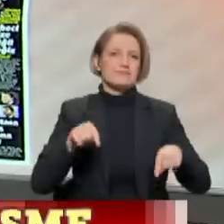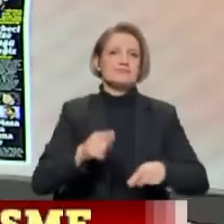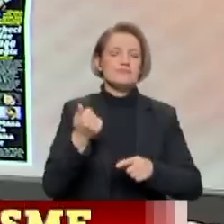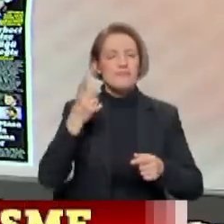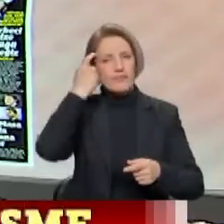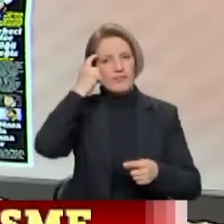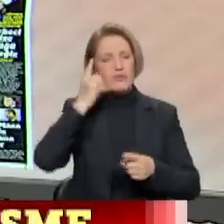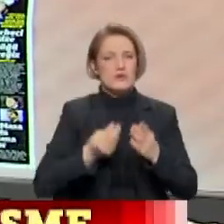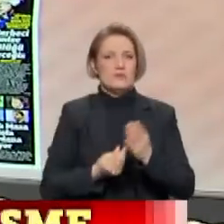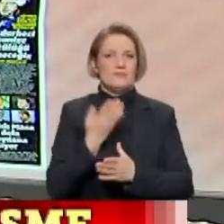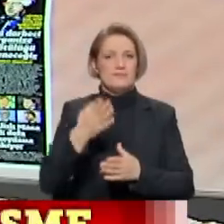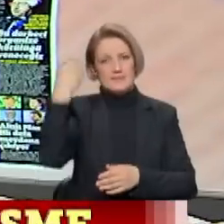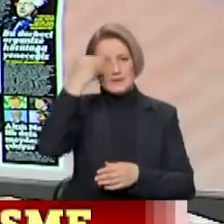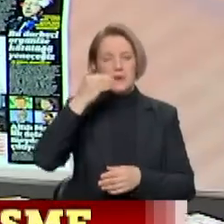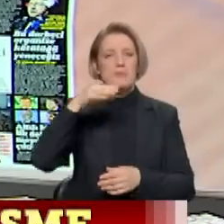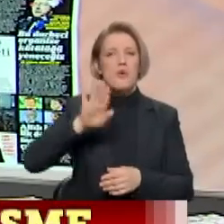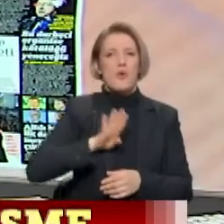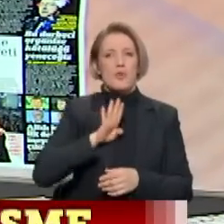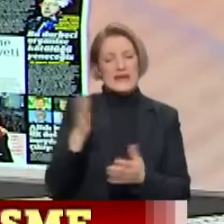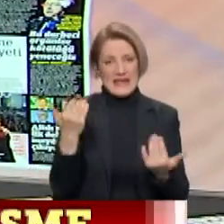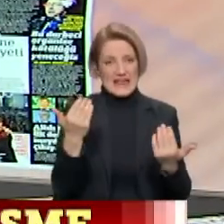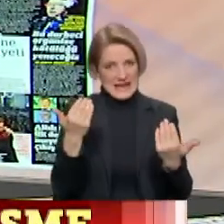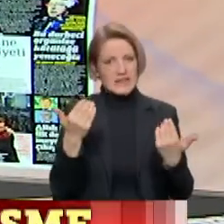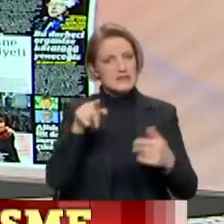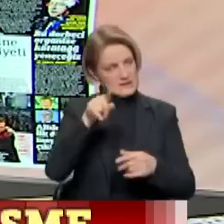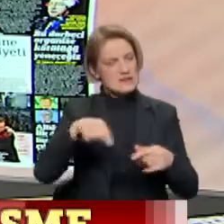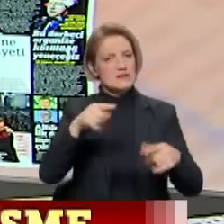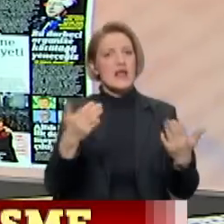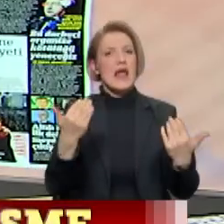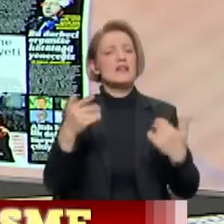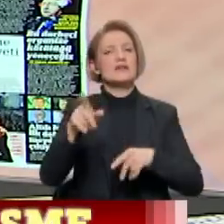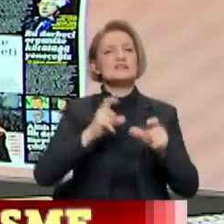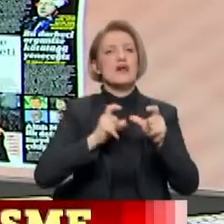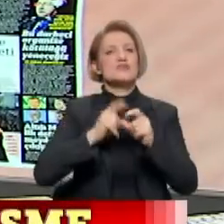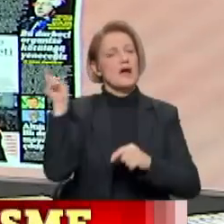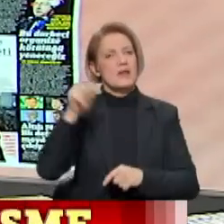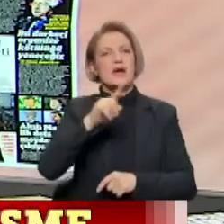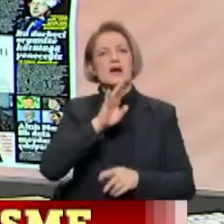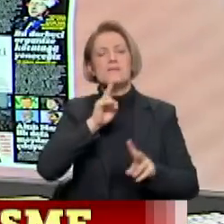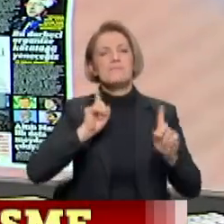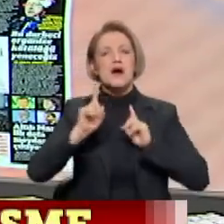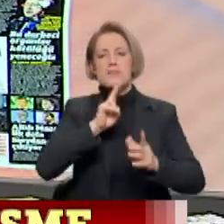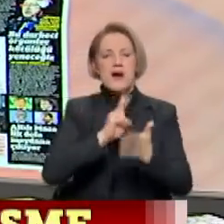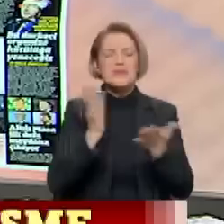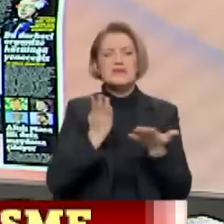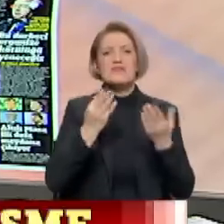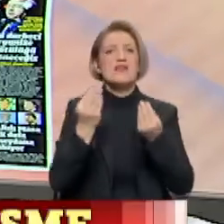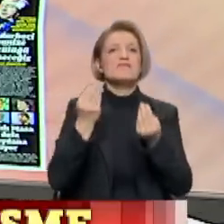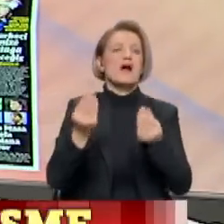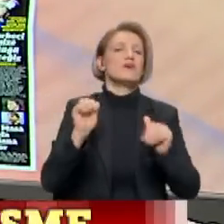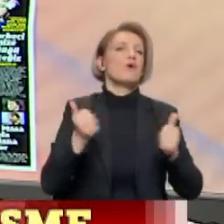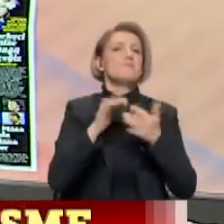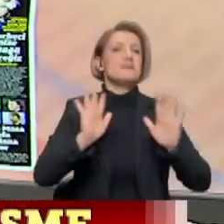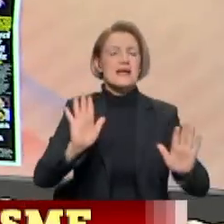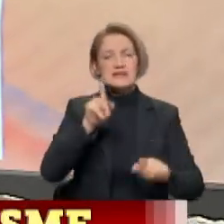bir takım fikirler de oluşmuştu Ekrem İmamoğlu'nda. Gelin dedi, siz gelin Saraçhane'ye gelin, mahkeme kararını nasıl verirse versin ve sonra